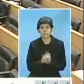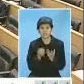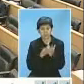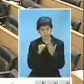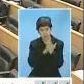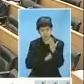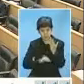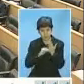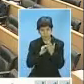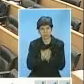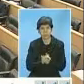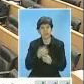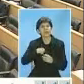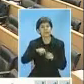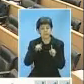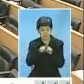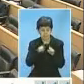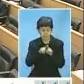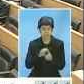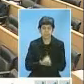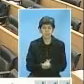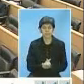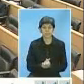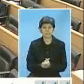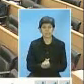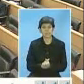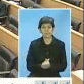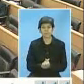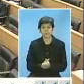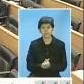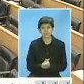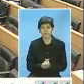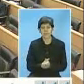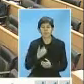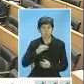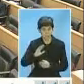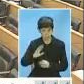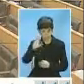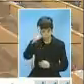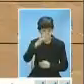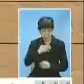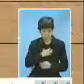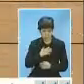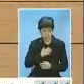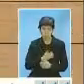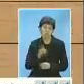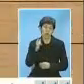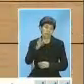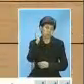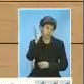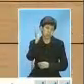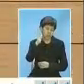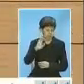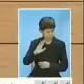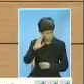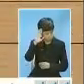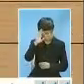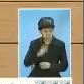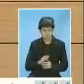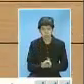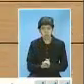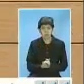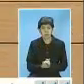ตั้งเช่นเดียวกับท่านสุนัยขออนุญาตประท้วงสมาชิกผู้กำลังอภิปรายครับท่านประธานเนื่องจากว่า